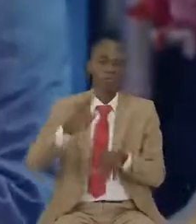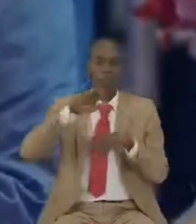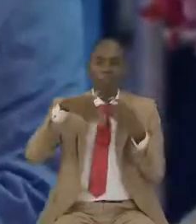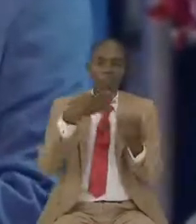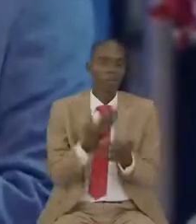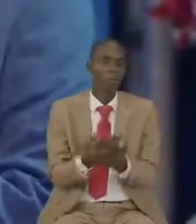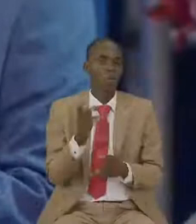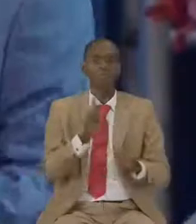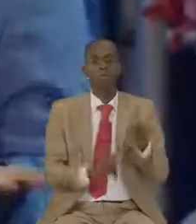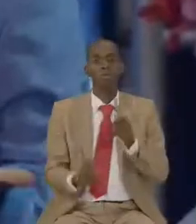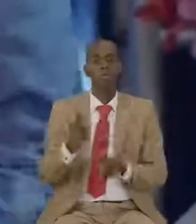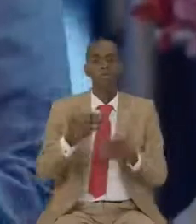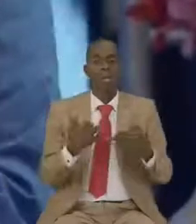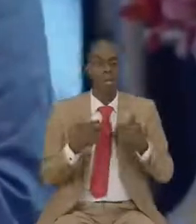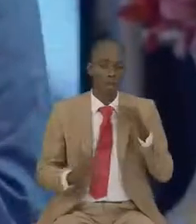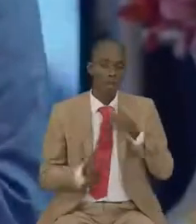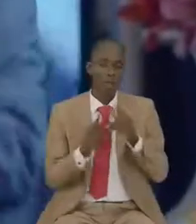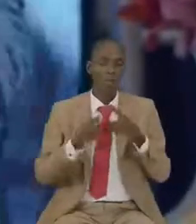hommes,